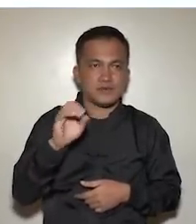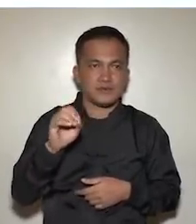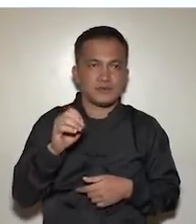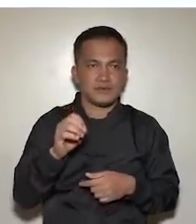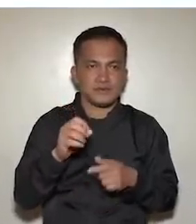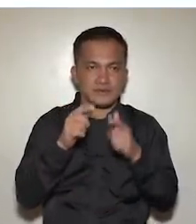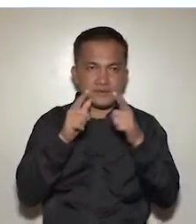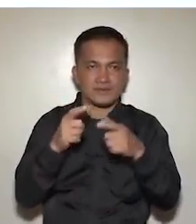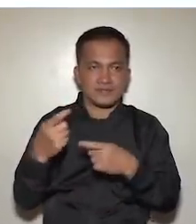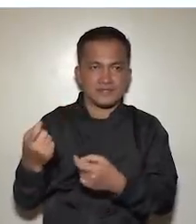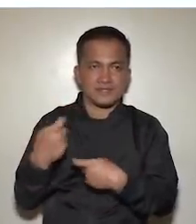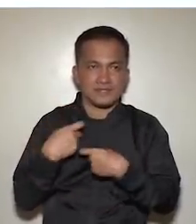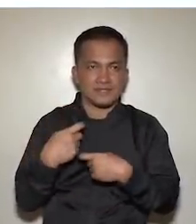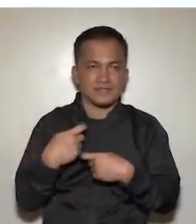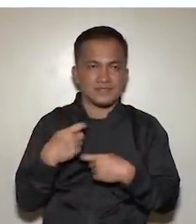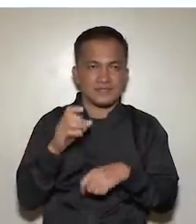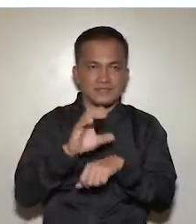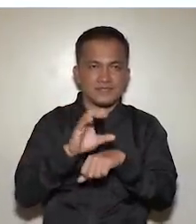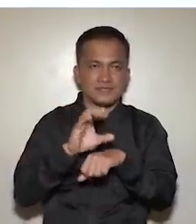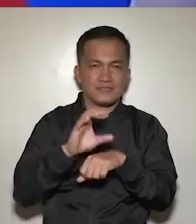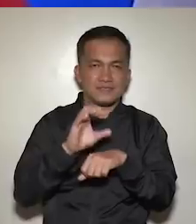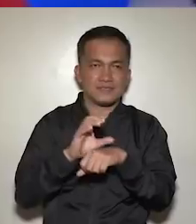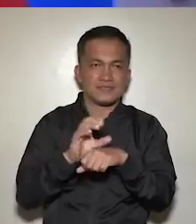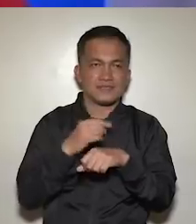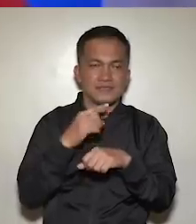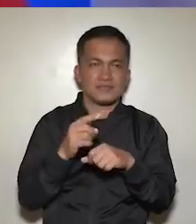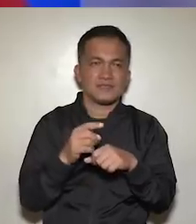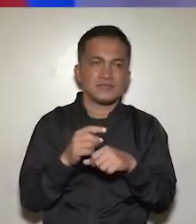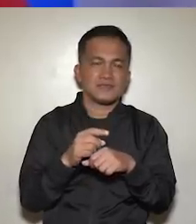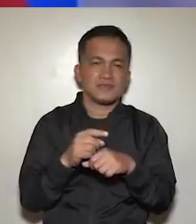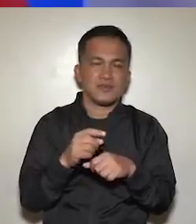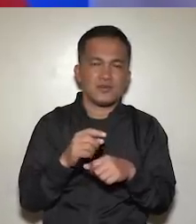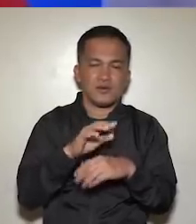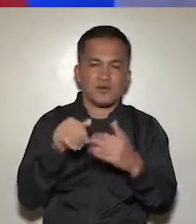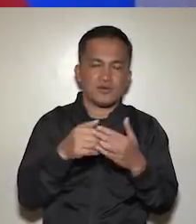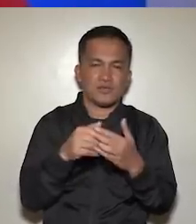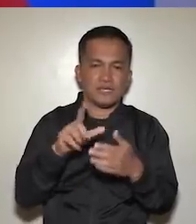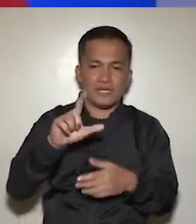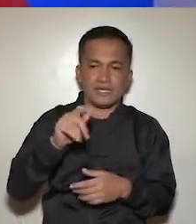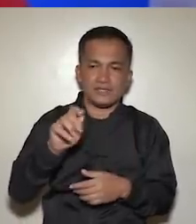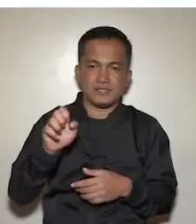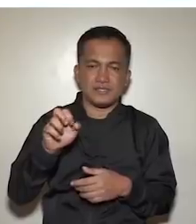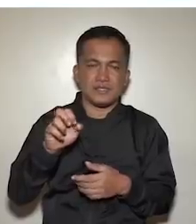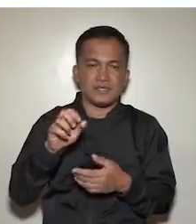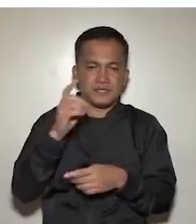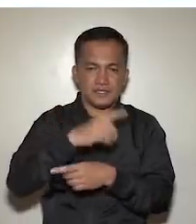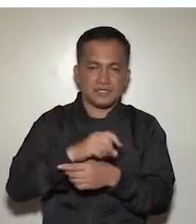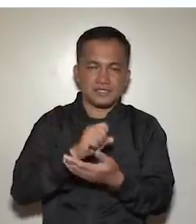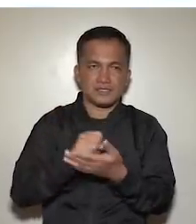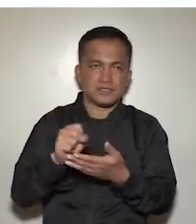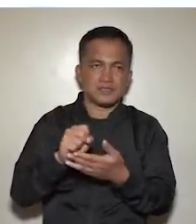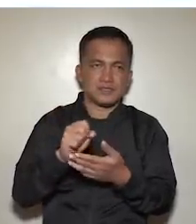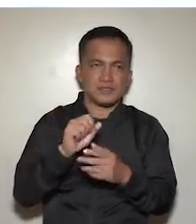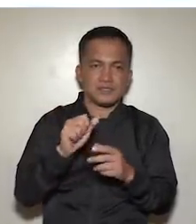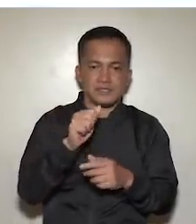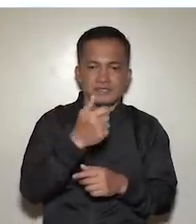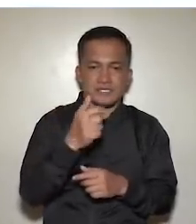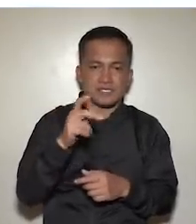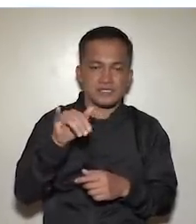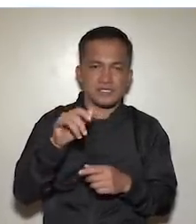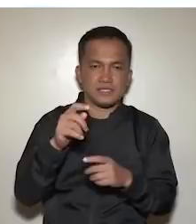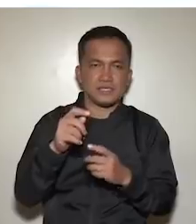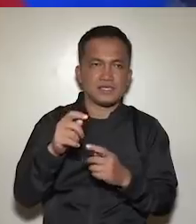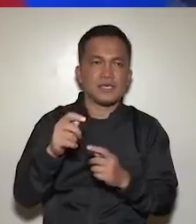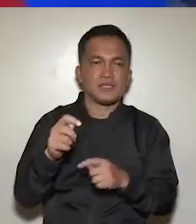CEO. Nagaling po ako ng church, the Church of Jesus Christ of Latter-day Saints. Okay. Ano, kumpanya niyo? Saji Trading